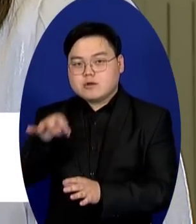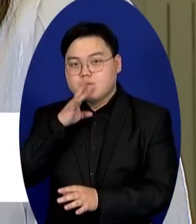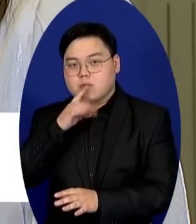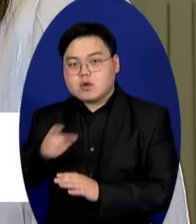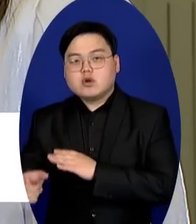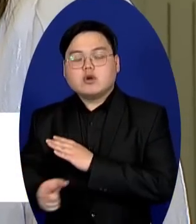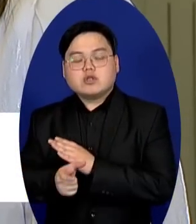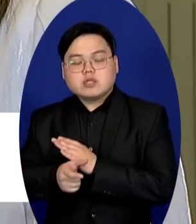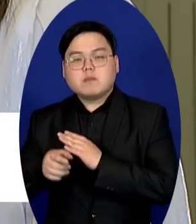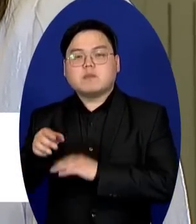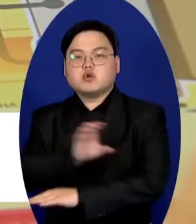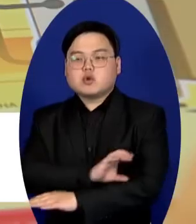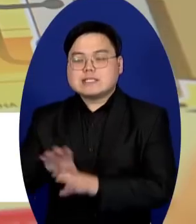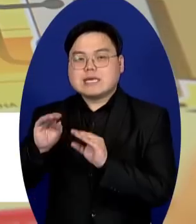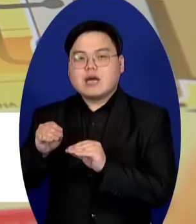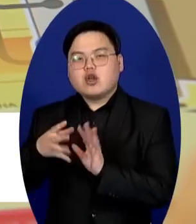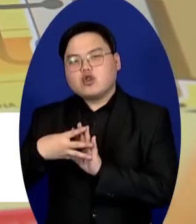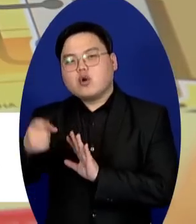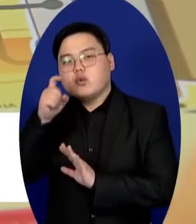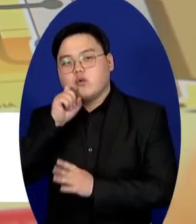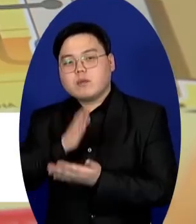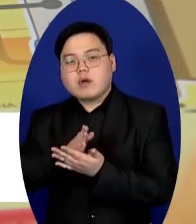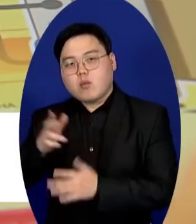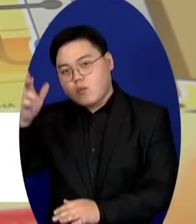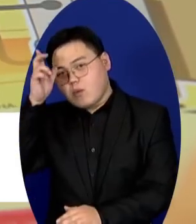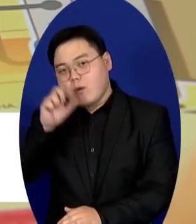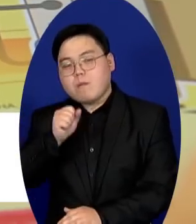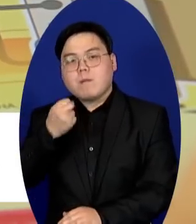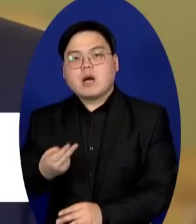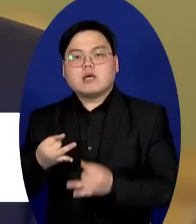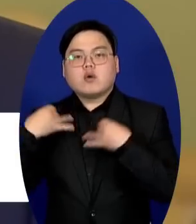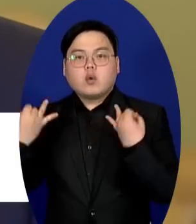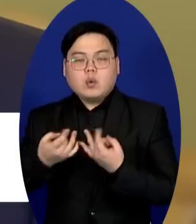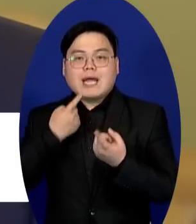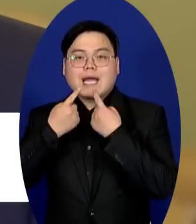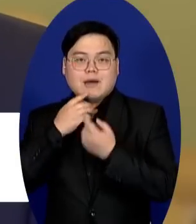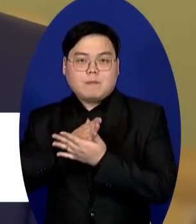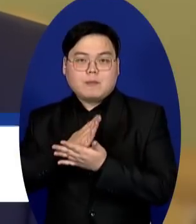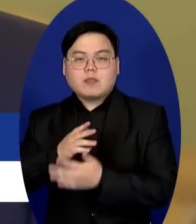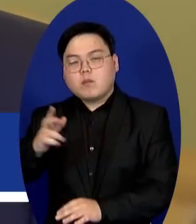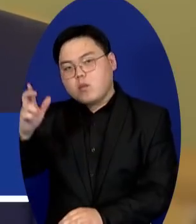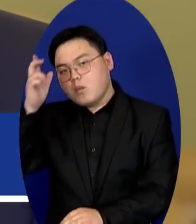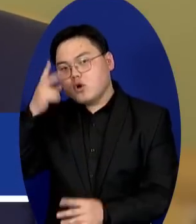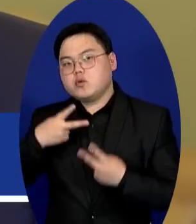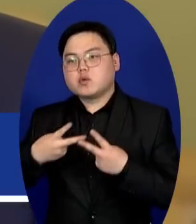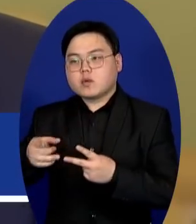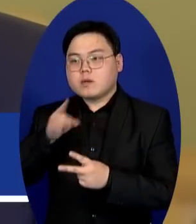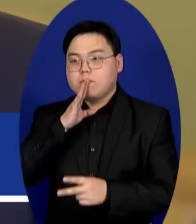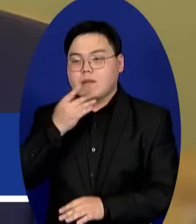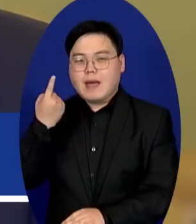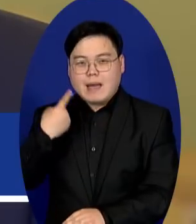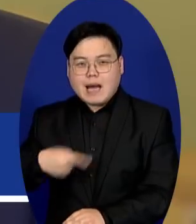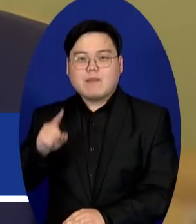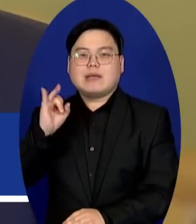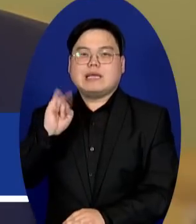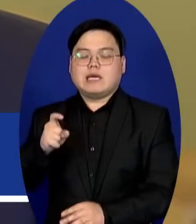мэдээлэл бас нөлөөллөөсөө боловсролын багц хууль шавхлаар хилцэгдэж байгаа. Тэгэхээр энэ боловсролын үйлчилгээнд хамгийн олноор